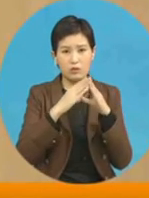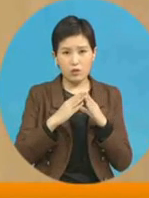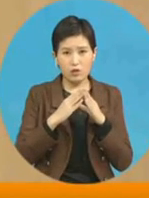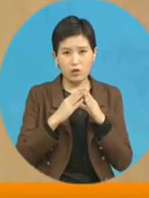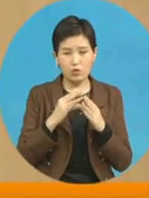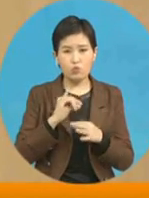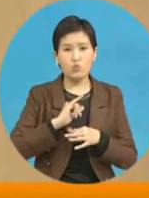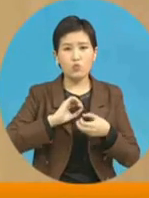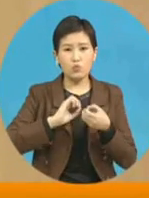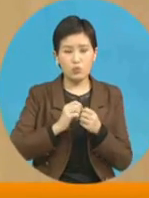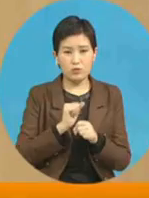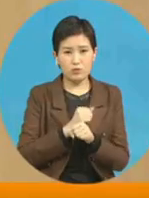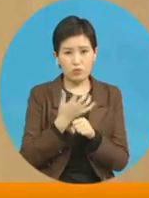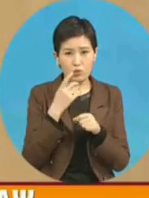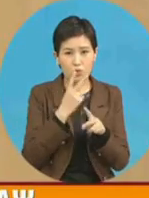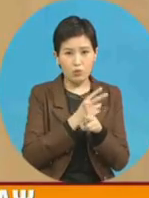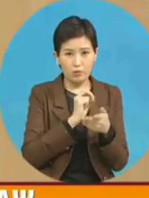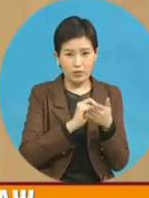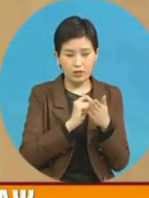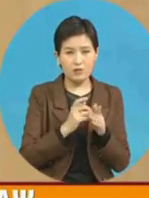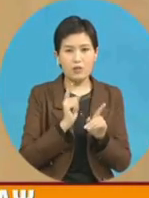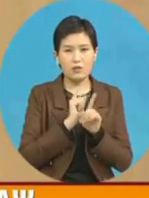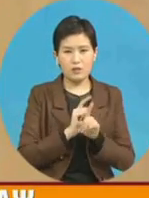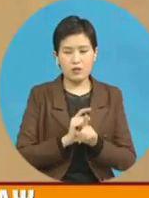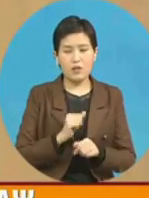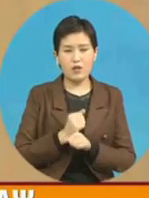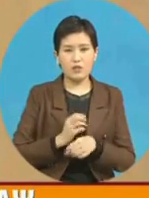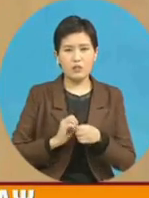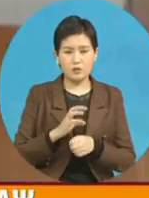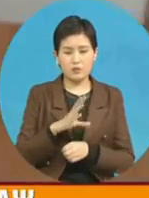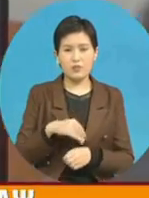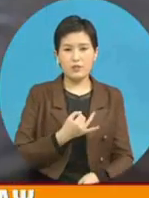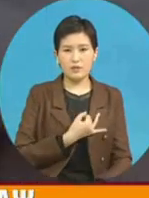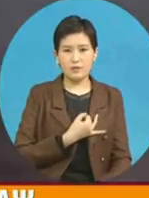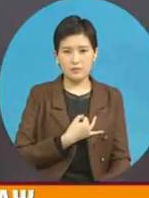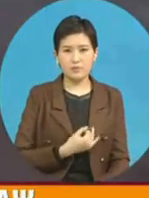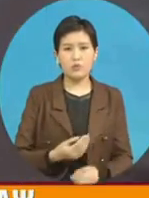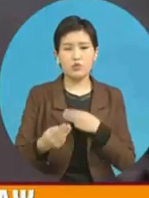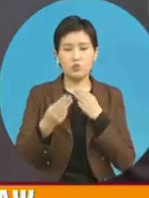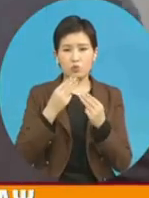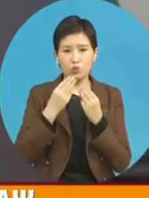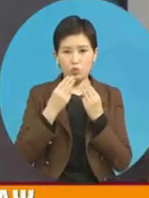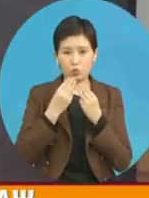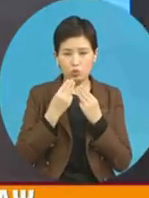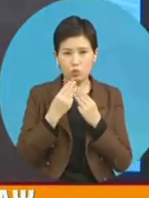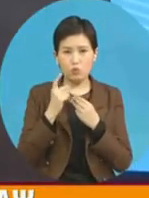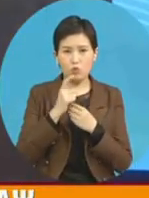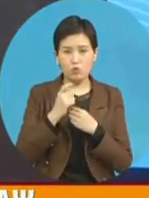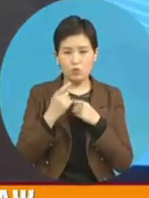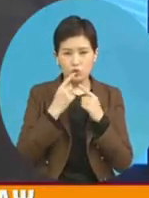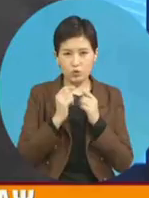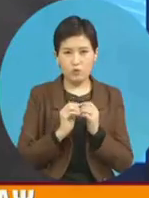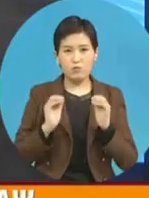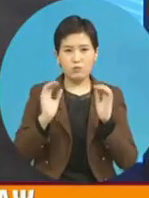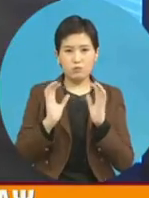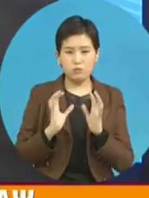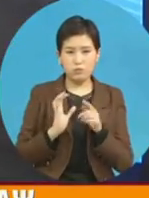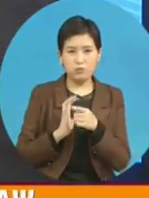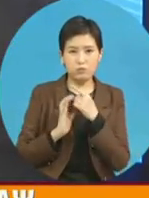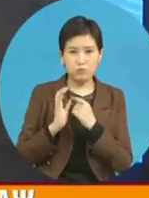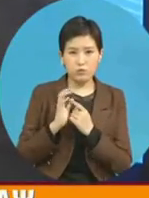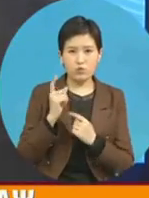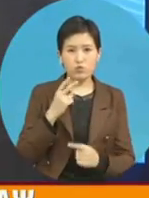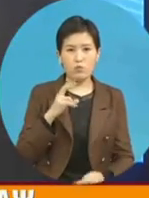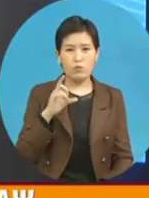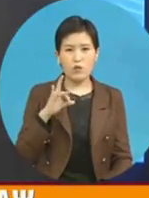зөвлөлийн чиг үүргээ илүүлж ажиллана гэдэгт найдаж байна. Шүүх эрх зөвлөлийн шүүгч бус гишүүнд нэр дэвшсэн Зүмбрэл хамын